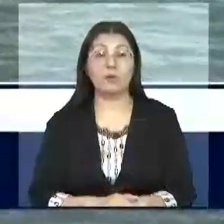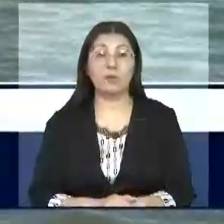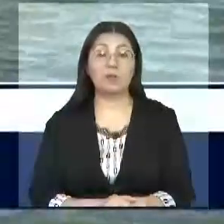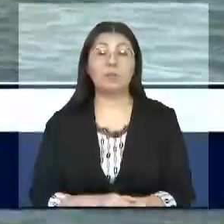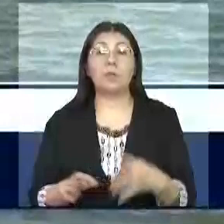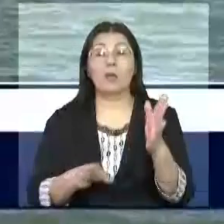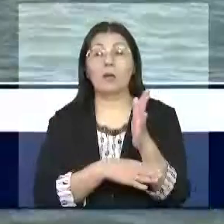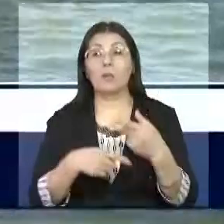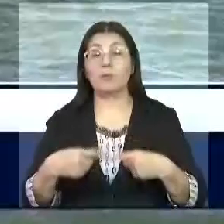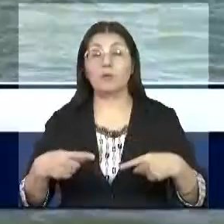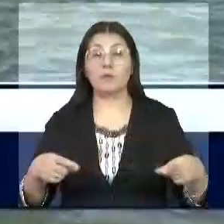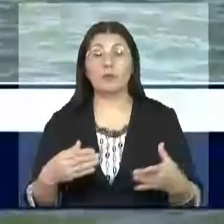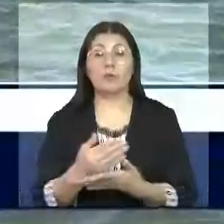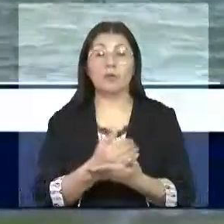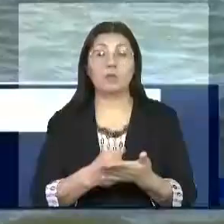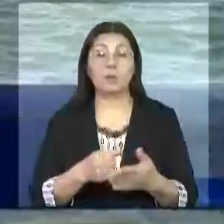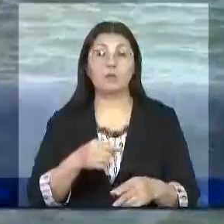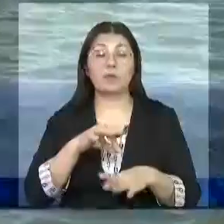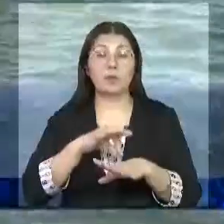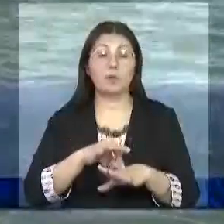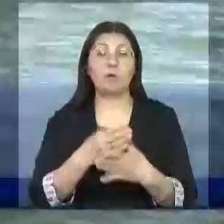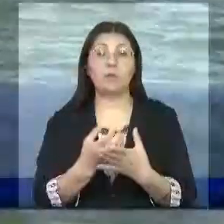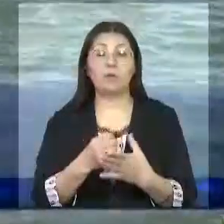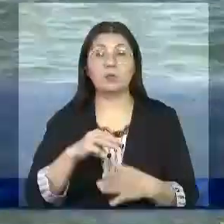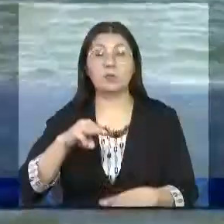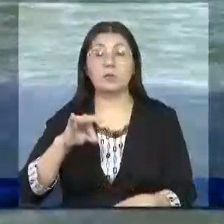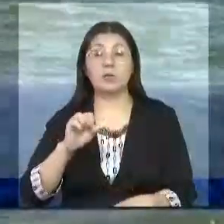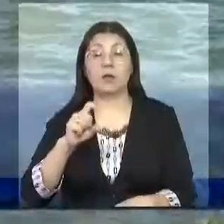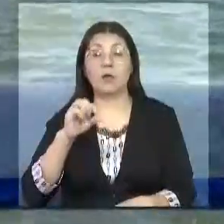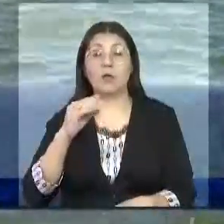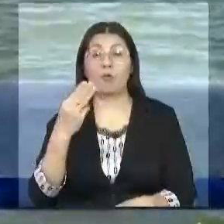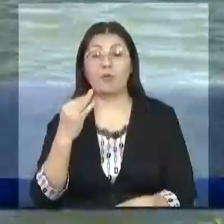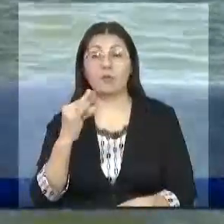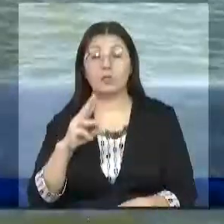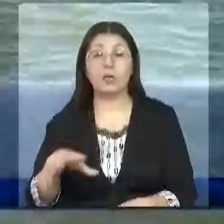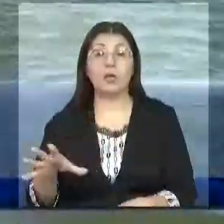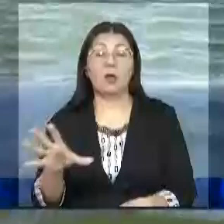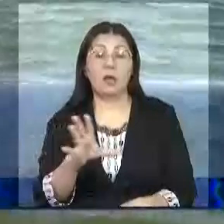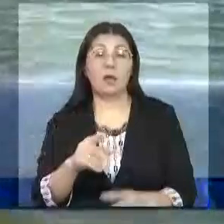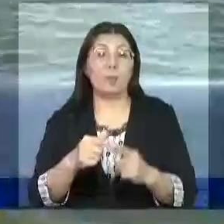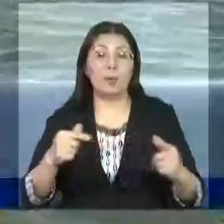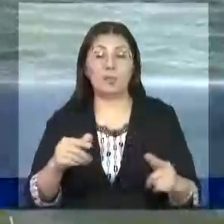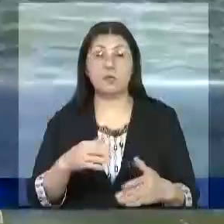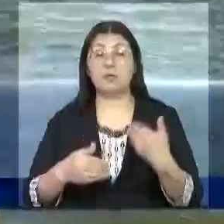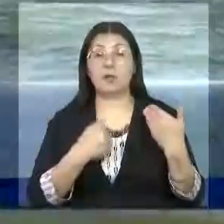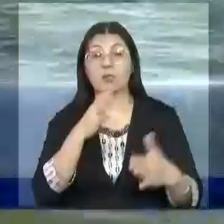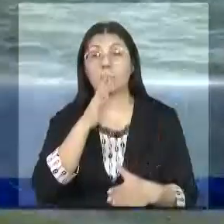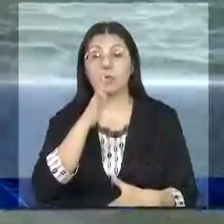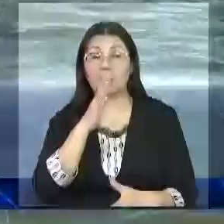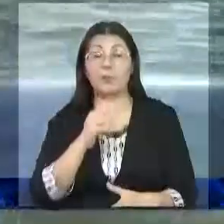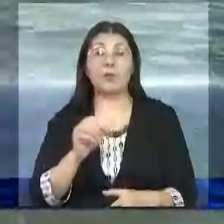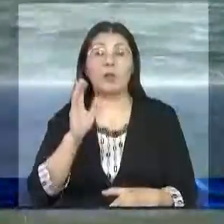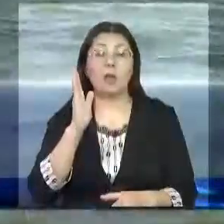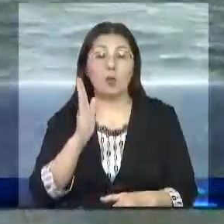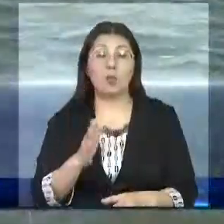другое. Работа по чистке дна проводится с помощью страховщика. На протяжении всего купального сезона мы будем работать не только в разрешенных местах, но и